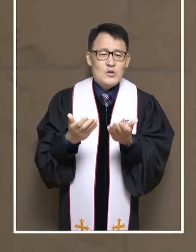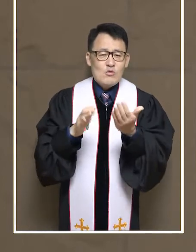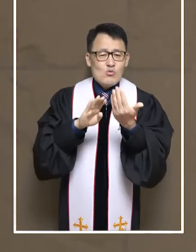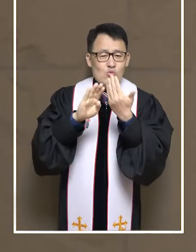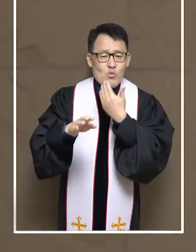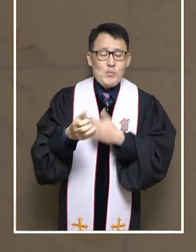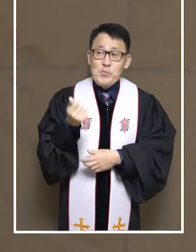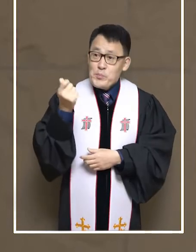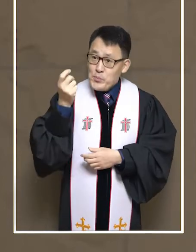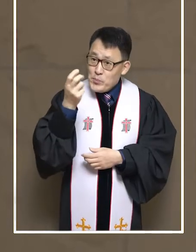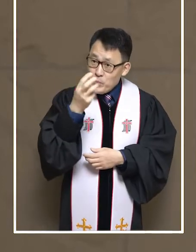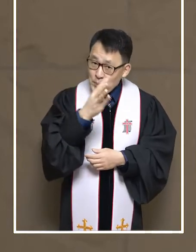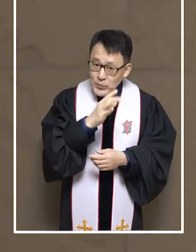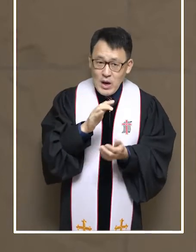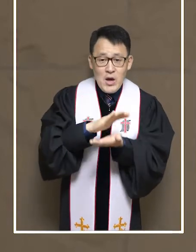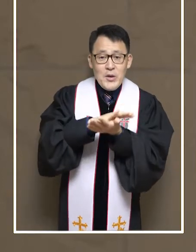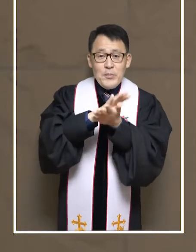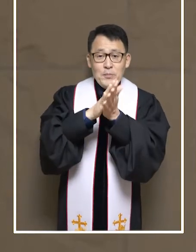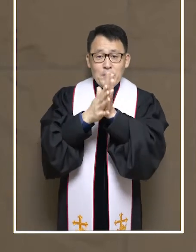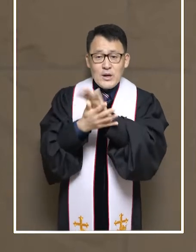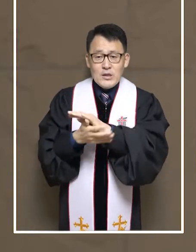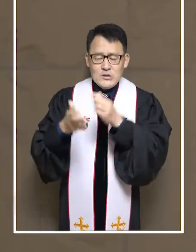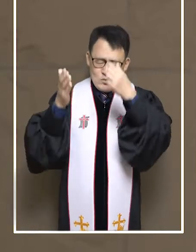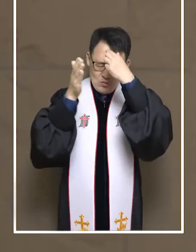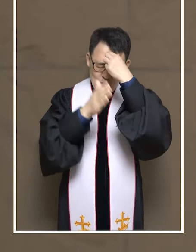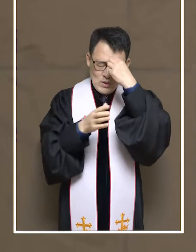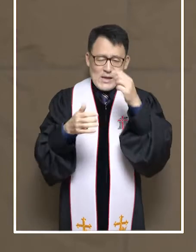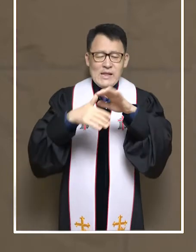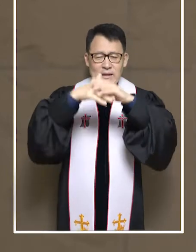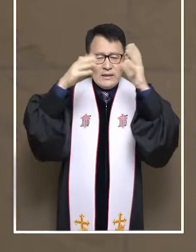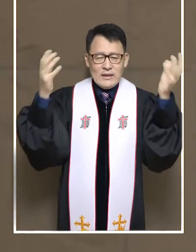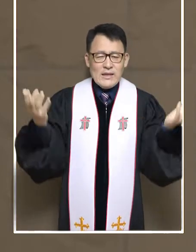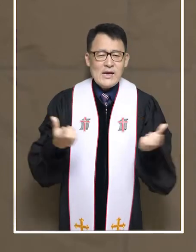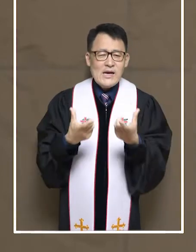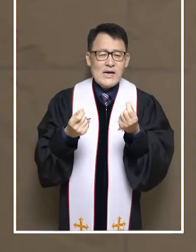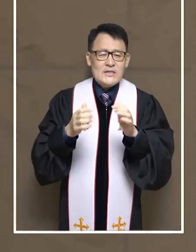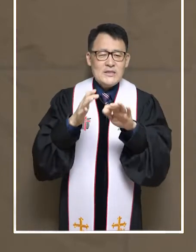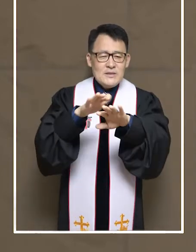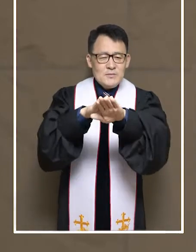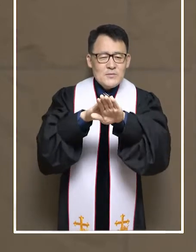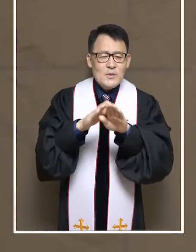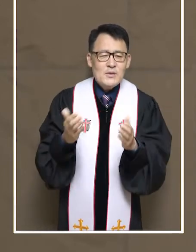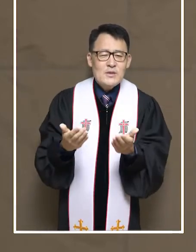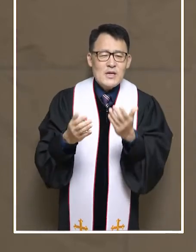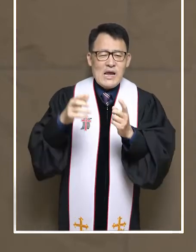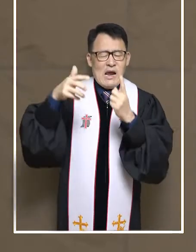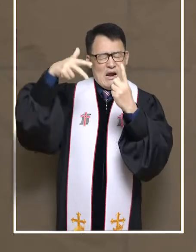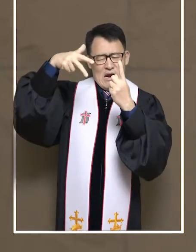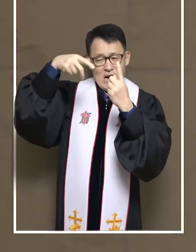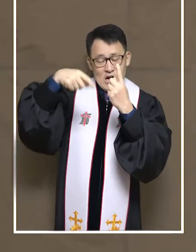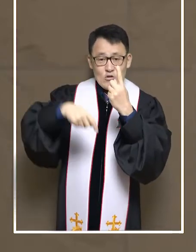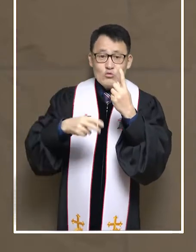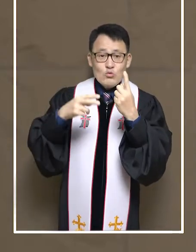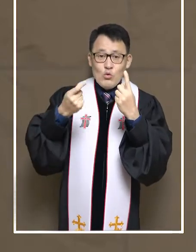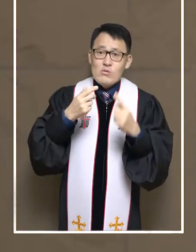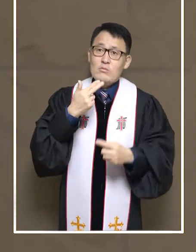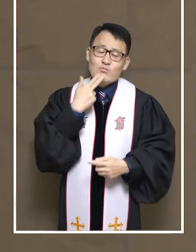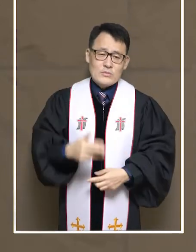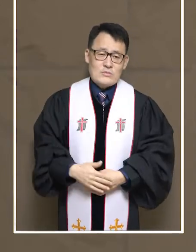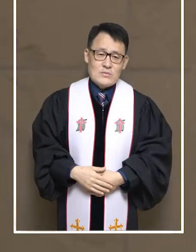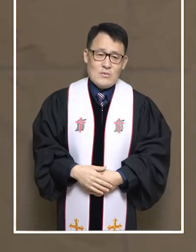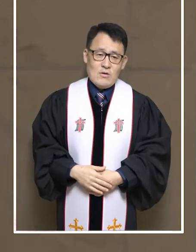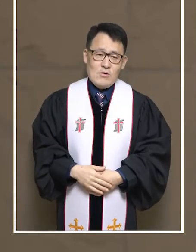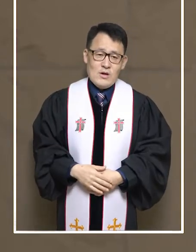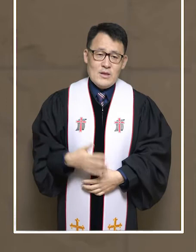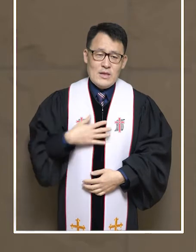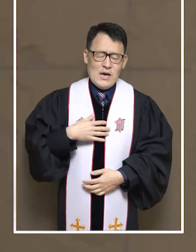변화는 있었지만 전 성도가 다 같이 참여하는 예배를 단 한 주도 드리지를 못하였습니다. 제가